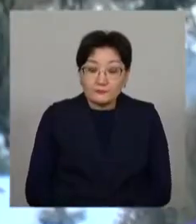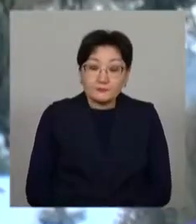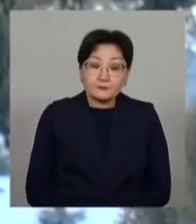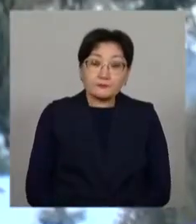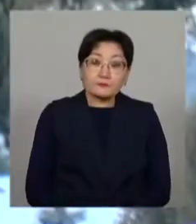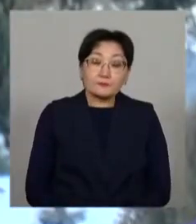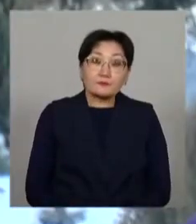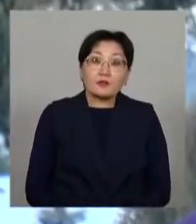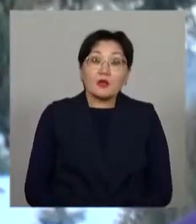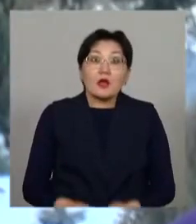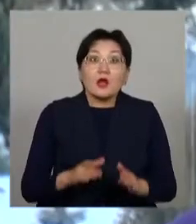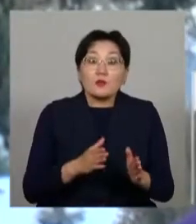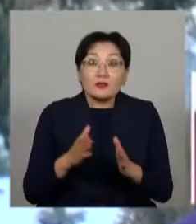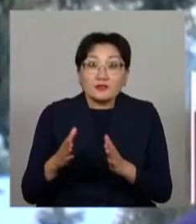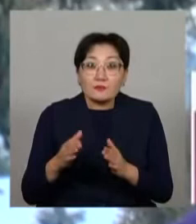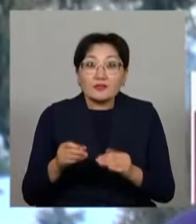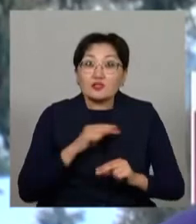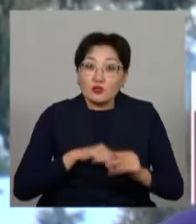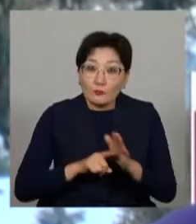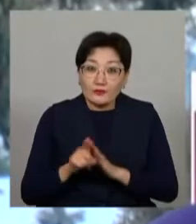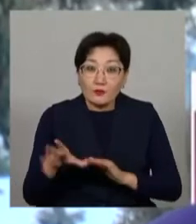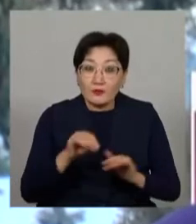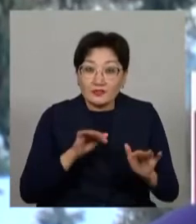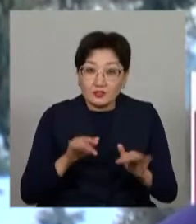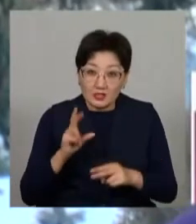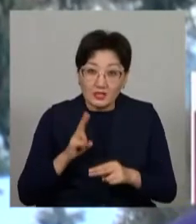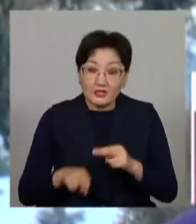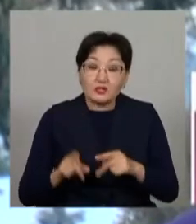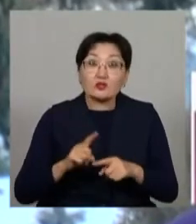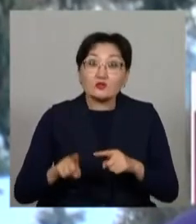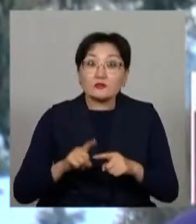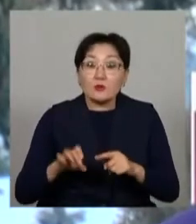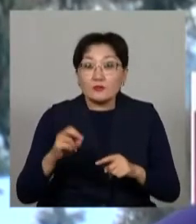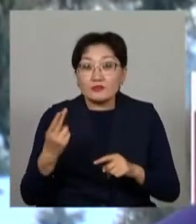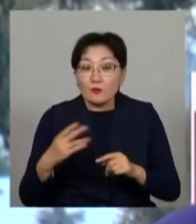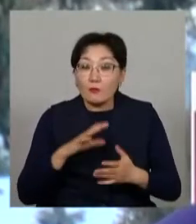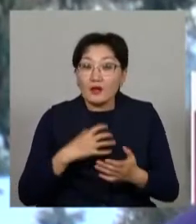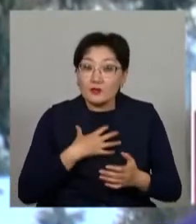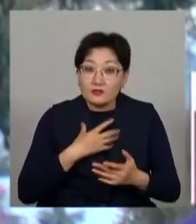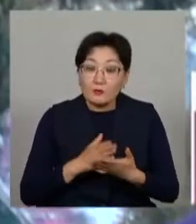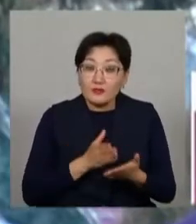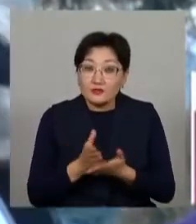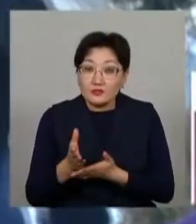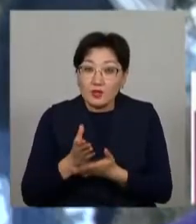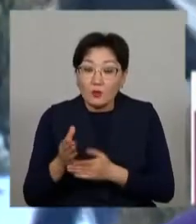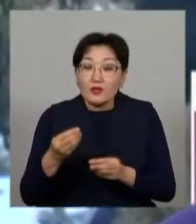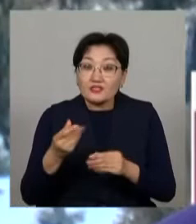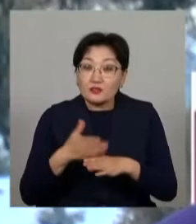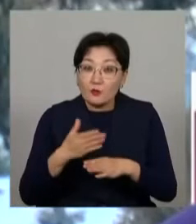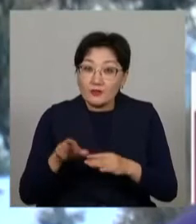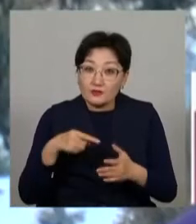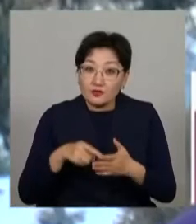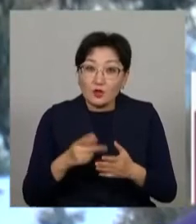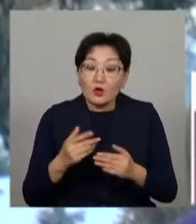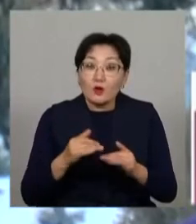общем-то, можно сказать, алгоритм іске қосылды, барлық процедуралар аяқталуға жақын, әлеуметтік маңызы бар маршруттарды субсидиялау мәселесі